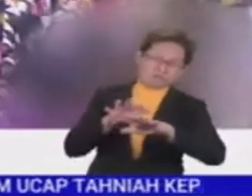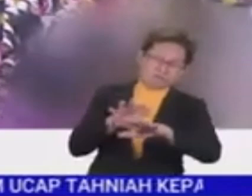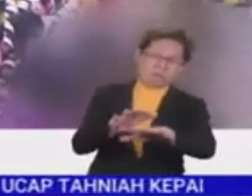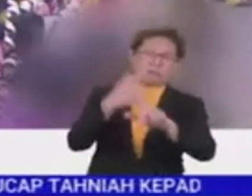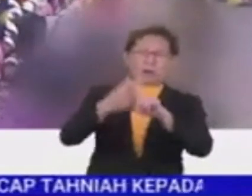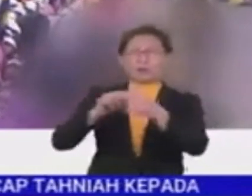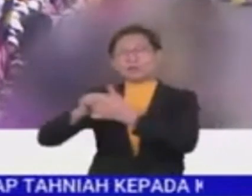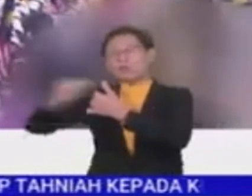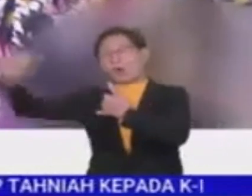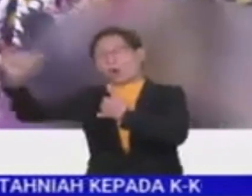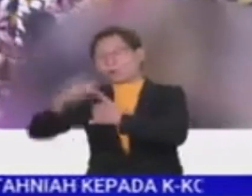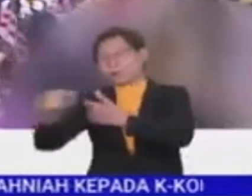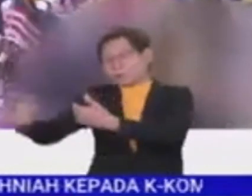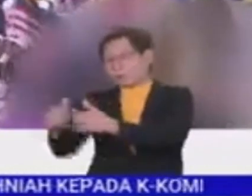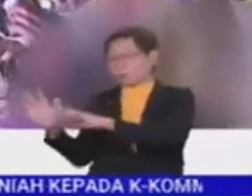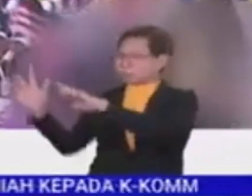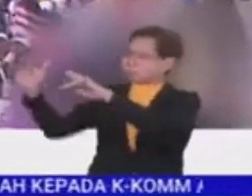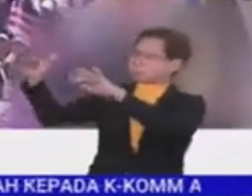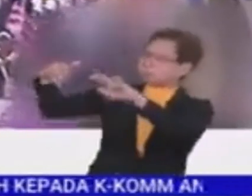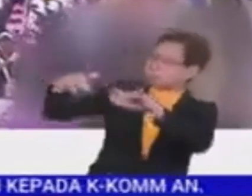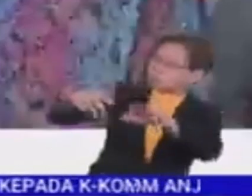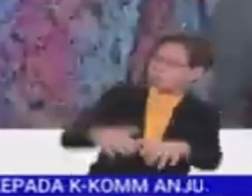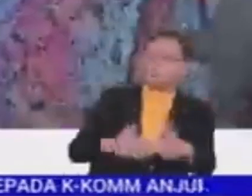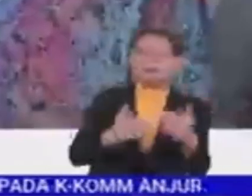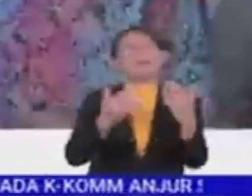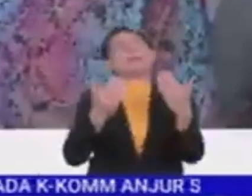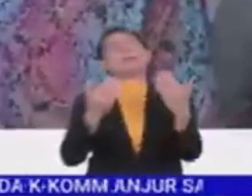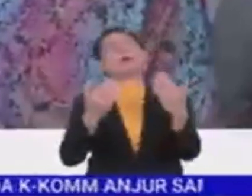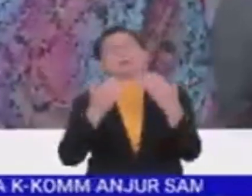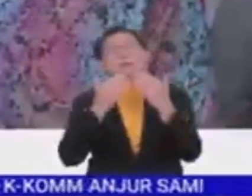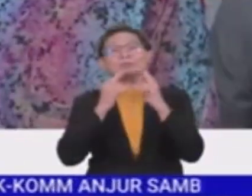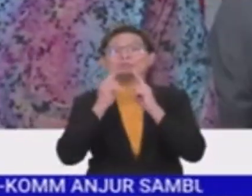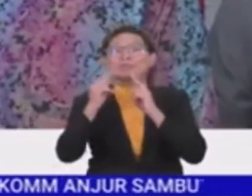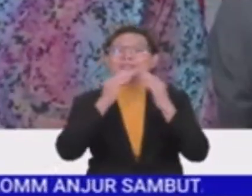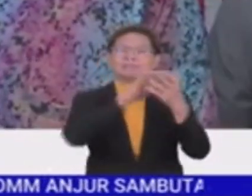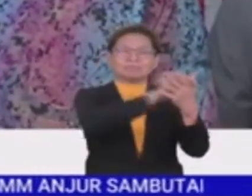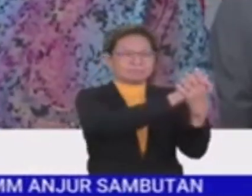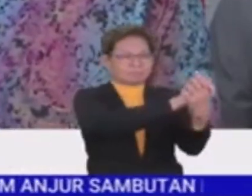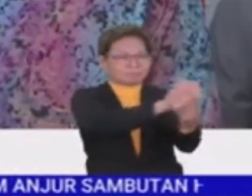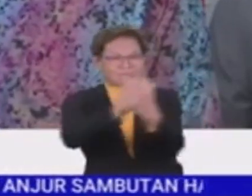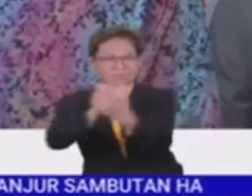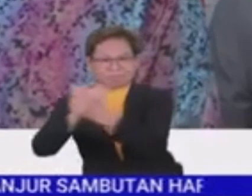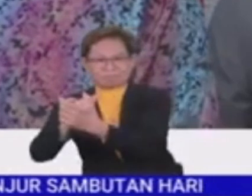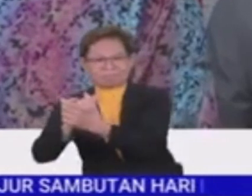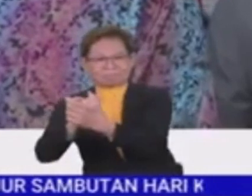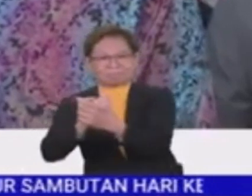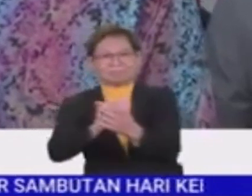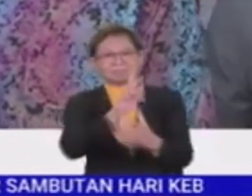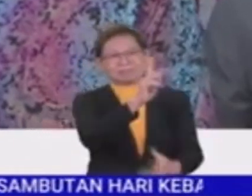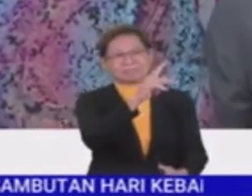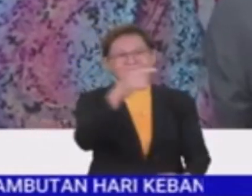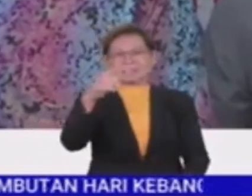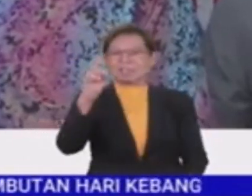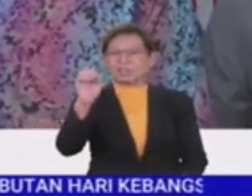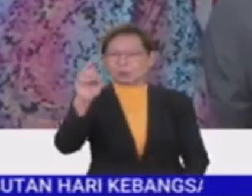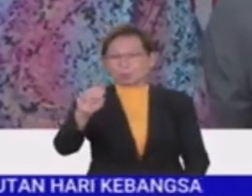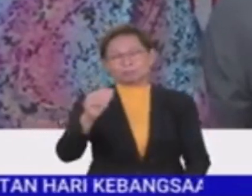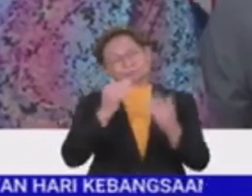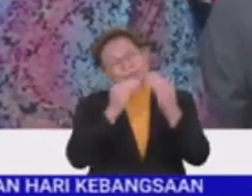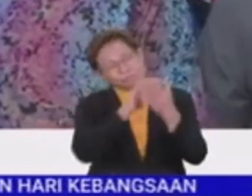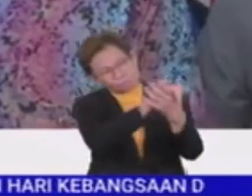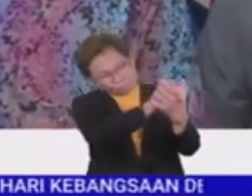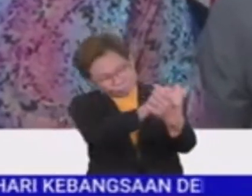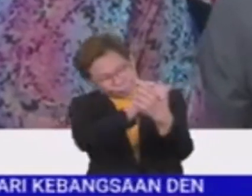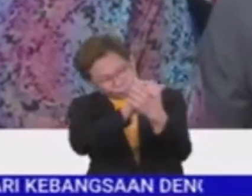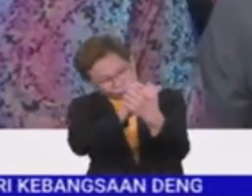dari jauh dan dekat. Dalam alhamdulillah, saya nak ucapkan tahniah kepada Kementerian Komunikasi